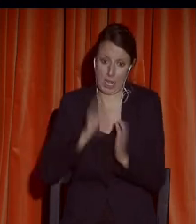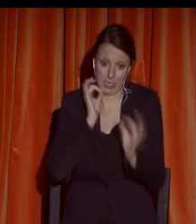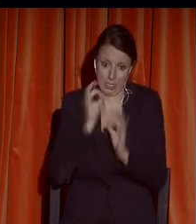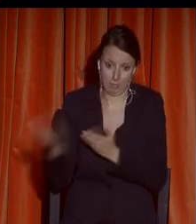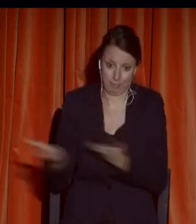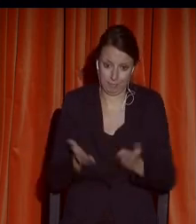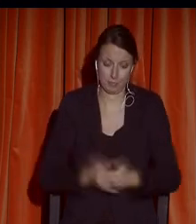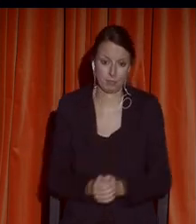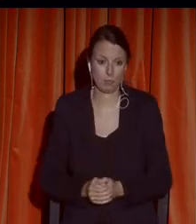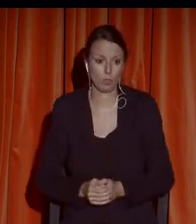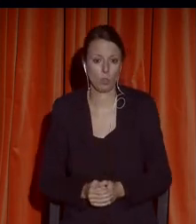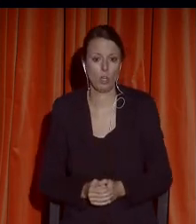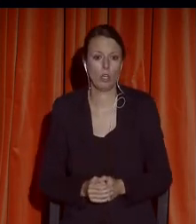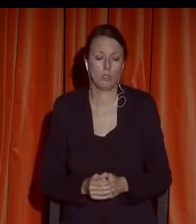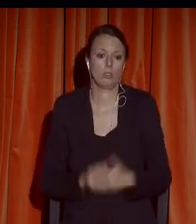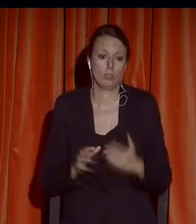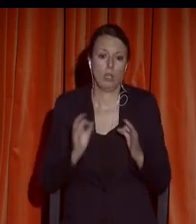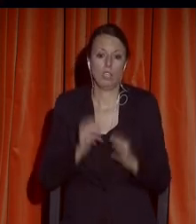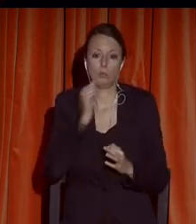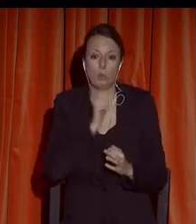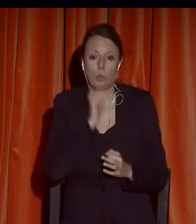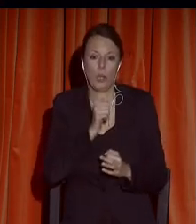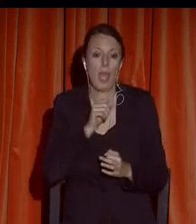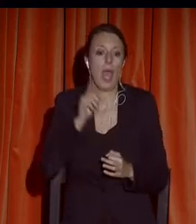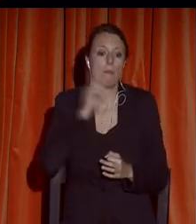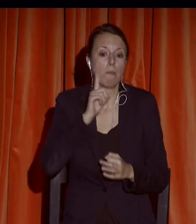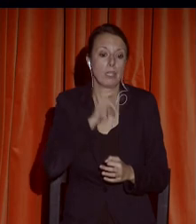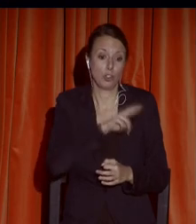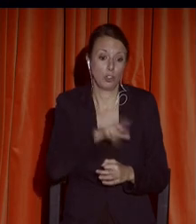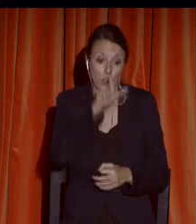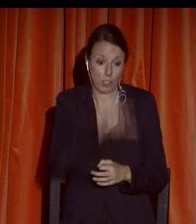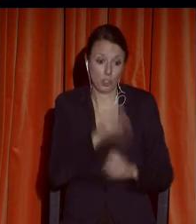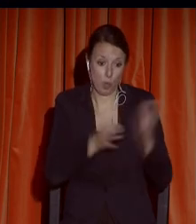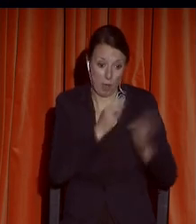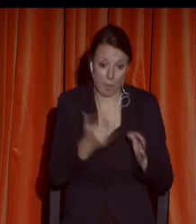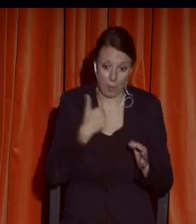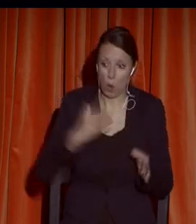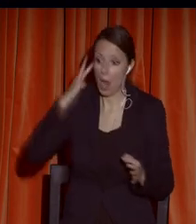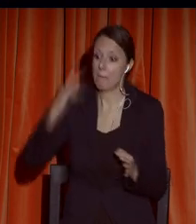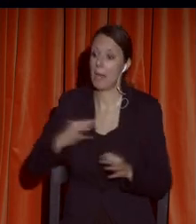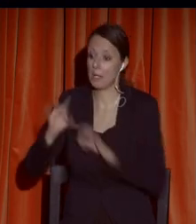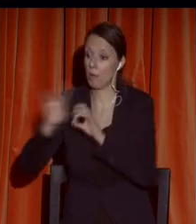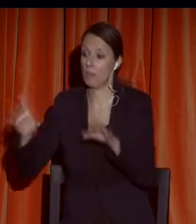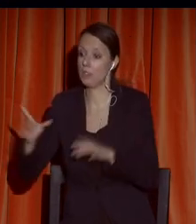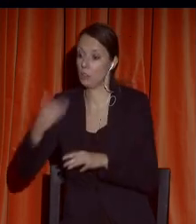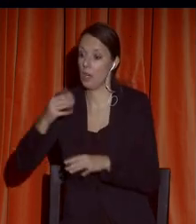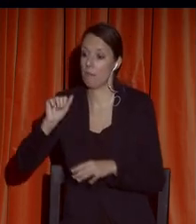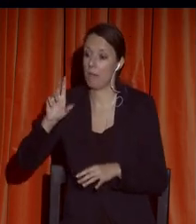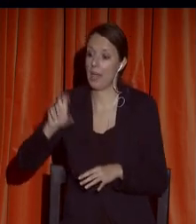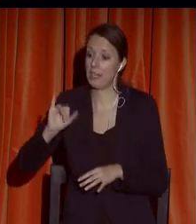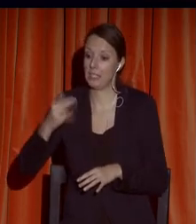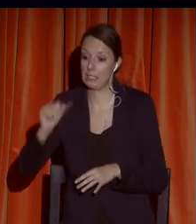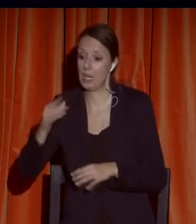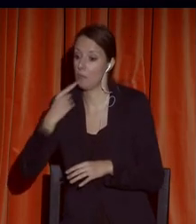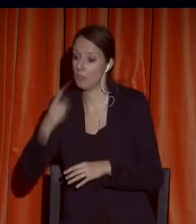tak, spróbuję postawić most między tym, co powiedział pan rzecznik i tym, co powiedziała w tej chwili pani profesor Machińska.